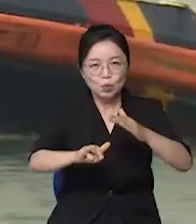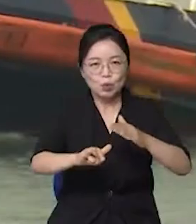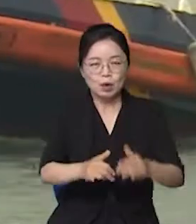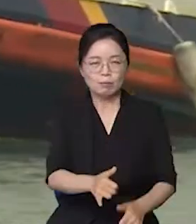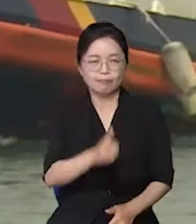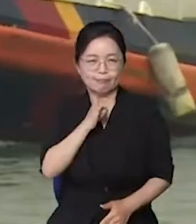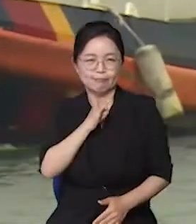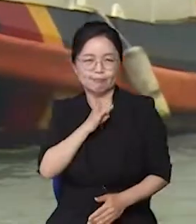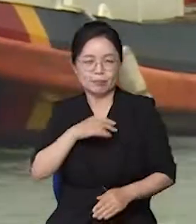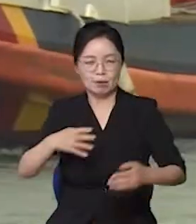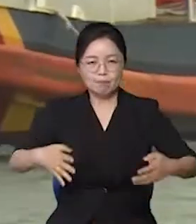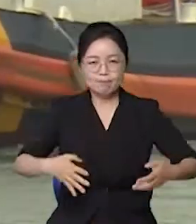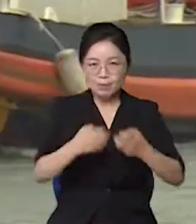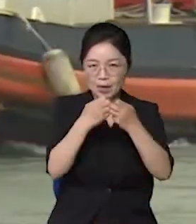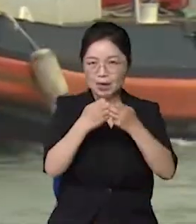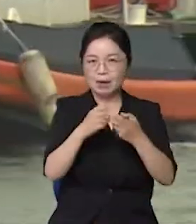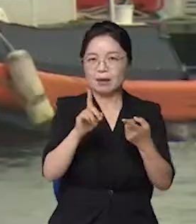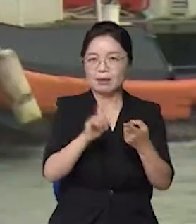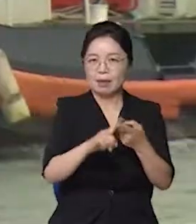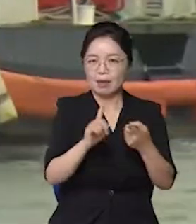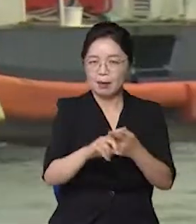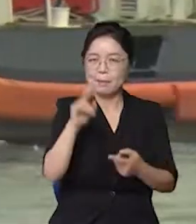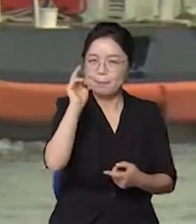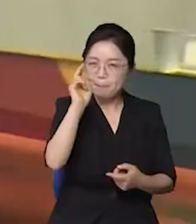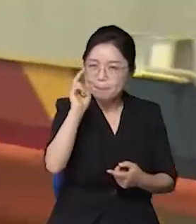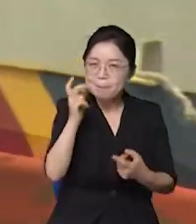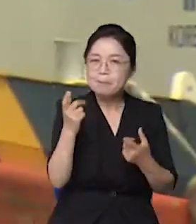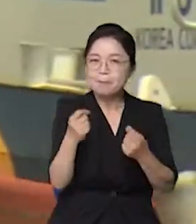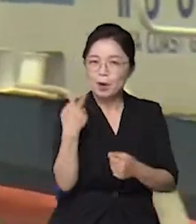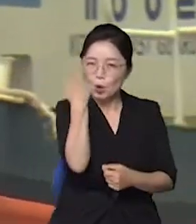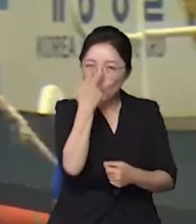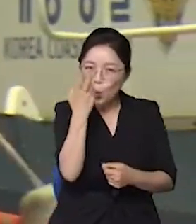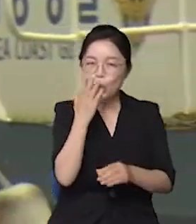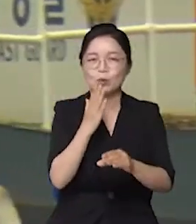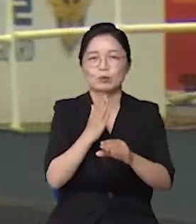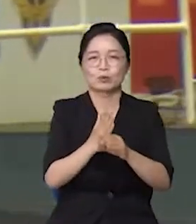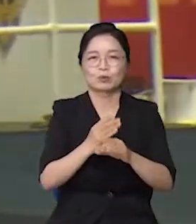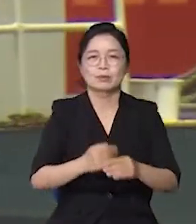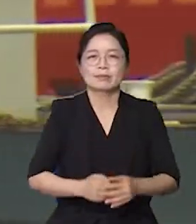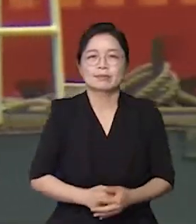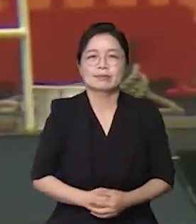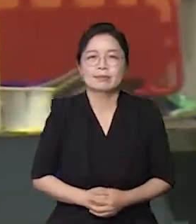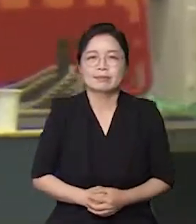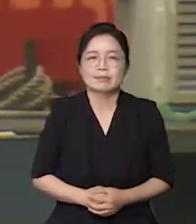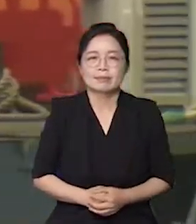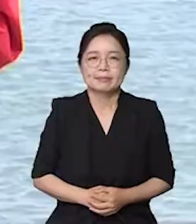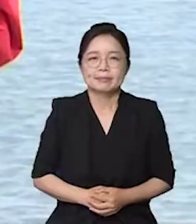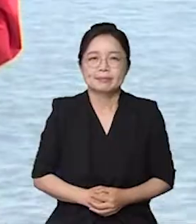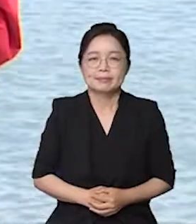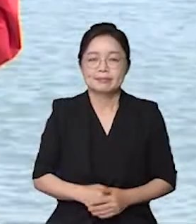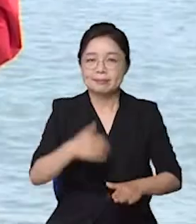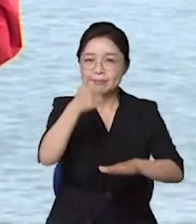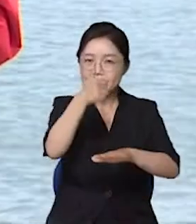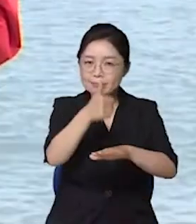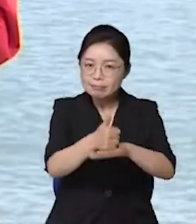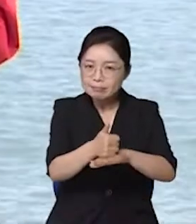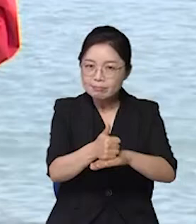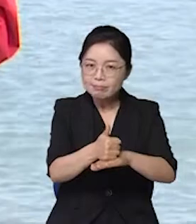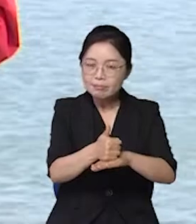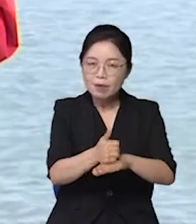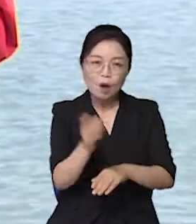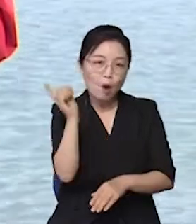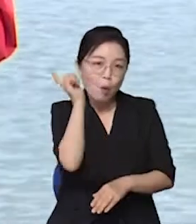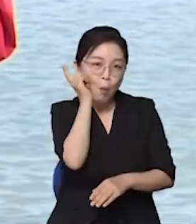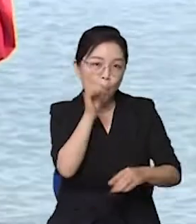선택이나 차량 사고 등 다양한 가능성을 열어놓고 수색 작업에 집중하고 있습니다. 마지막으로 일가족의